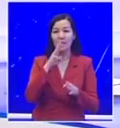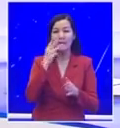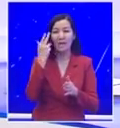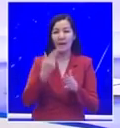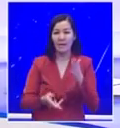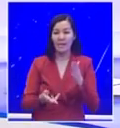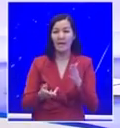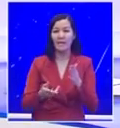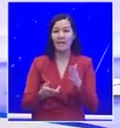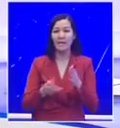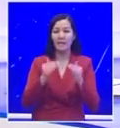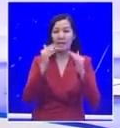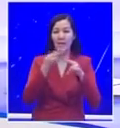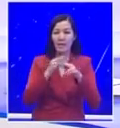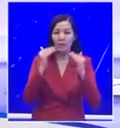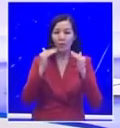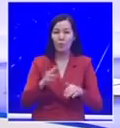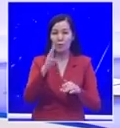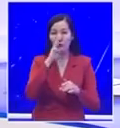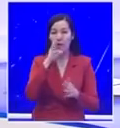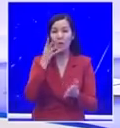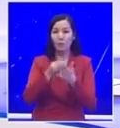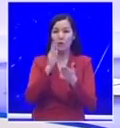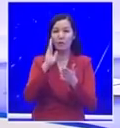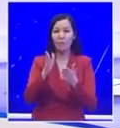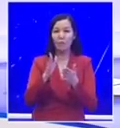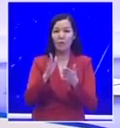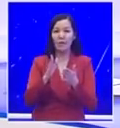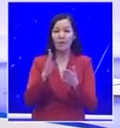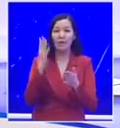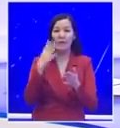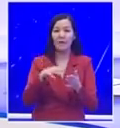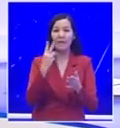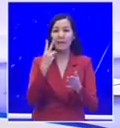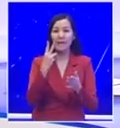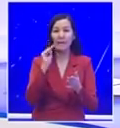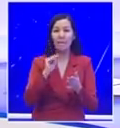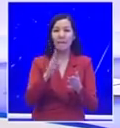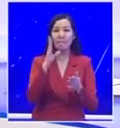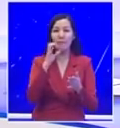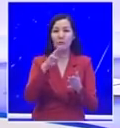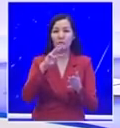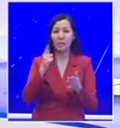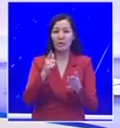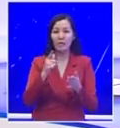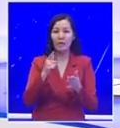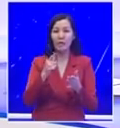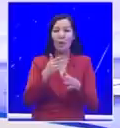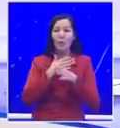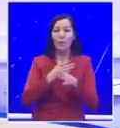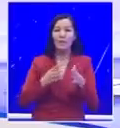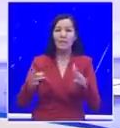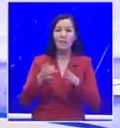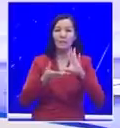жалақы мөлшерінде жәрдемақы төленетінін айтқан. Жауапты тұлғалардың ақпарынша бұл 42500 теңге. Ол көмекті